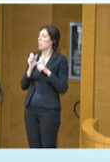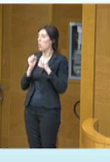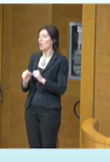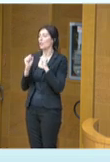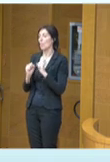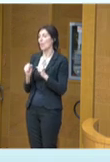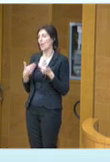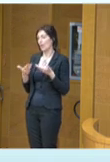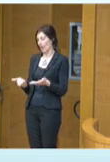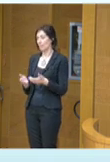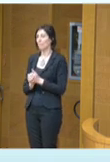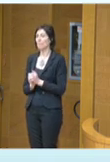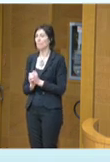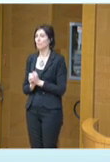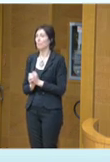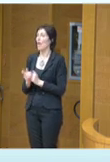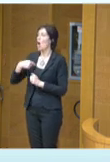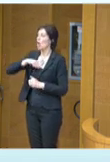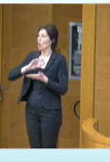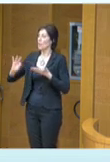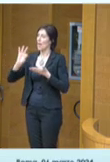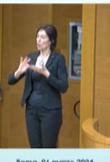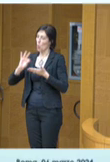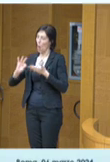preziosa opportunità. La nostra scuola,